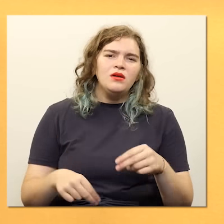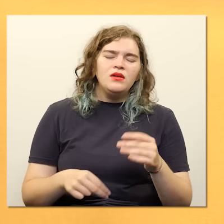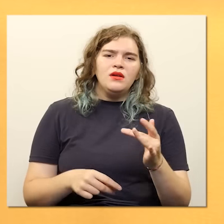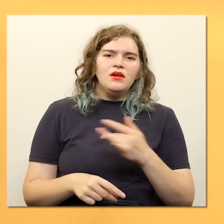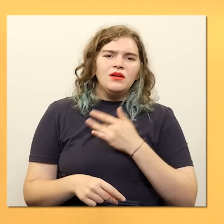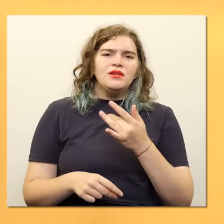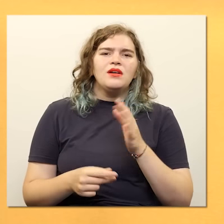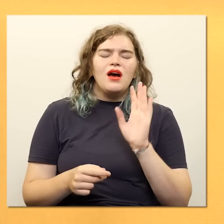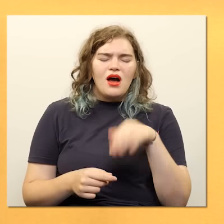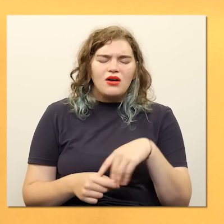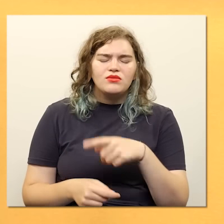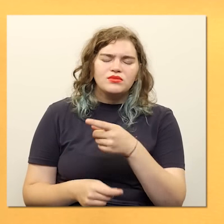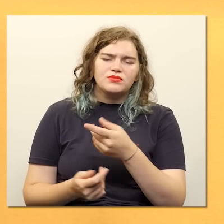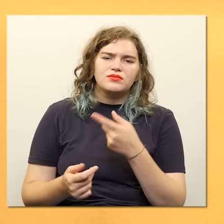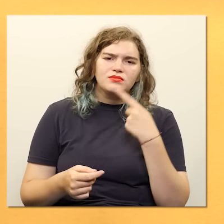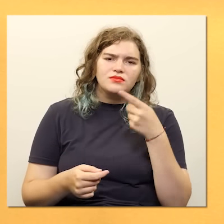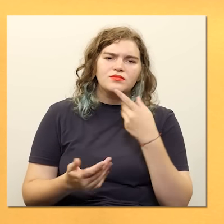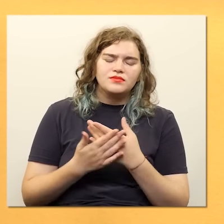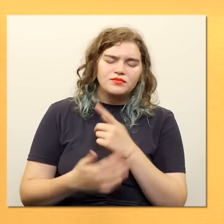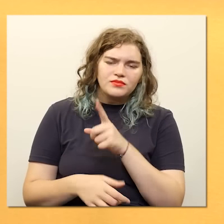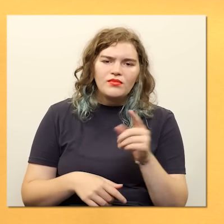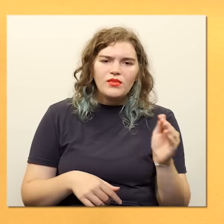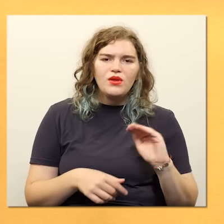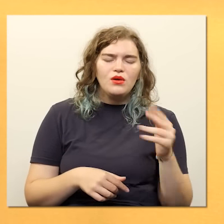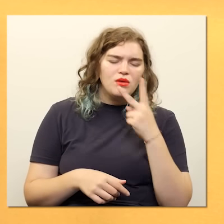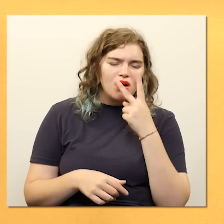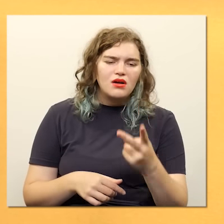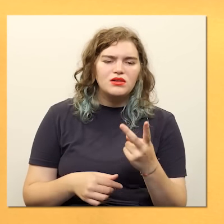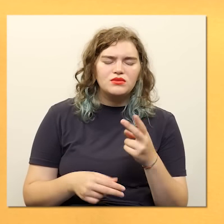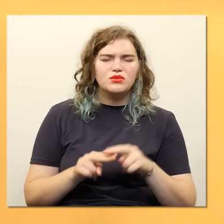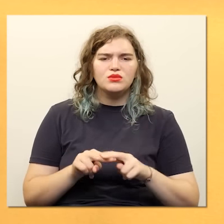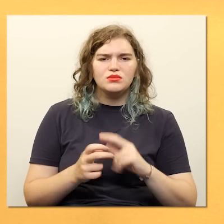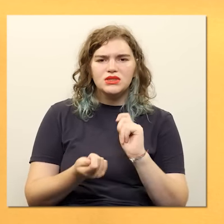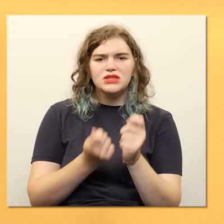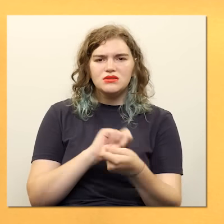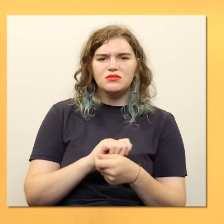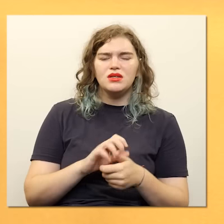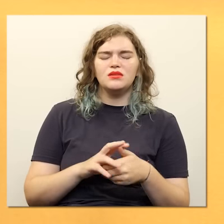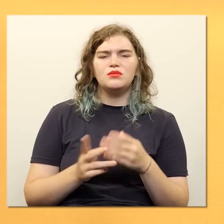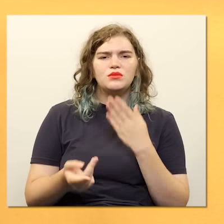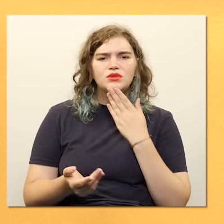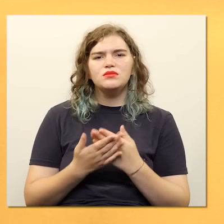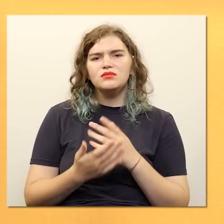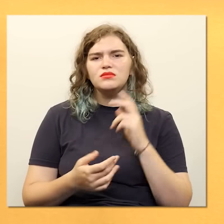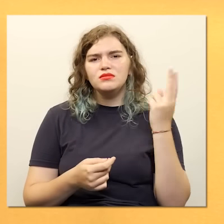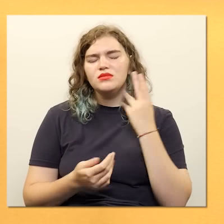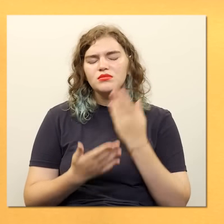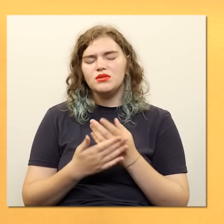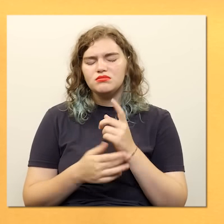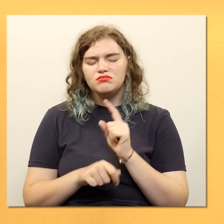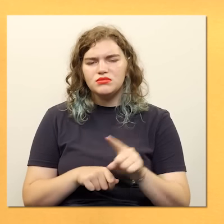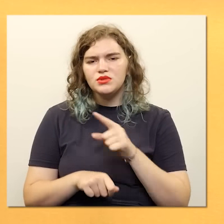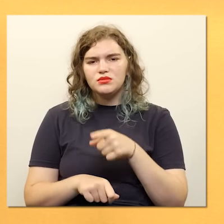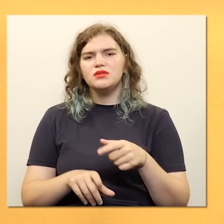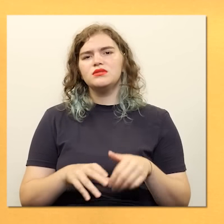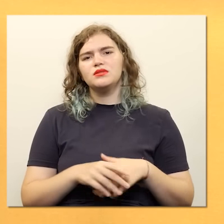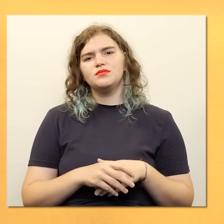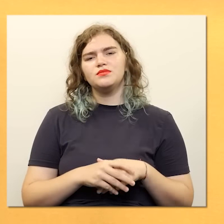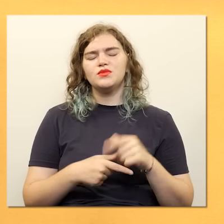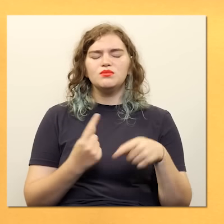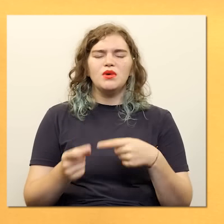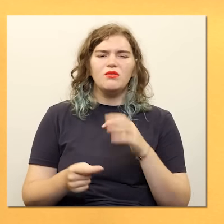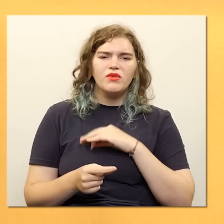a avut limbă și pentru ei și pentru fiecare în parte. Și mulțumesc lui Dumnezeu pentru asta.